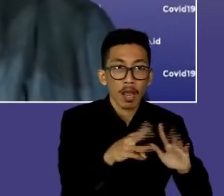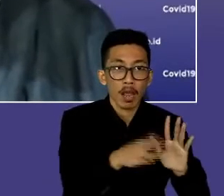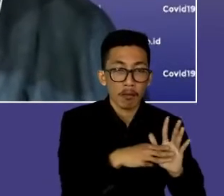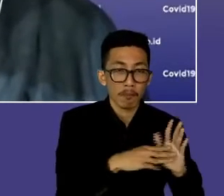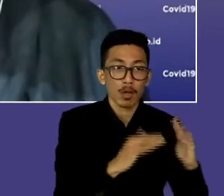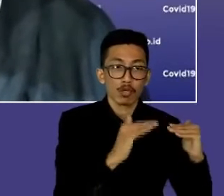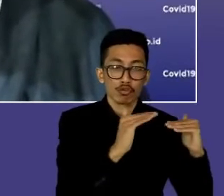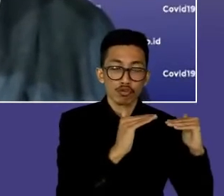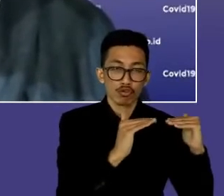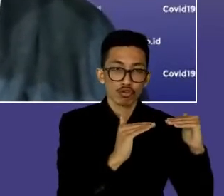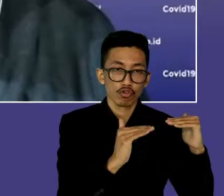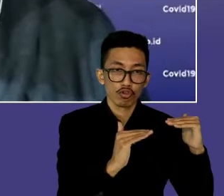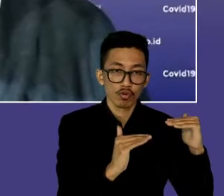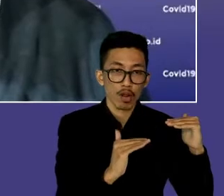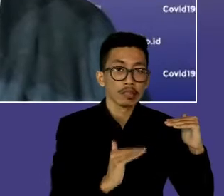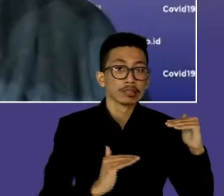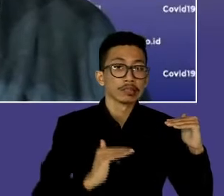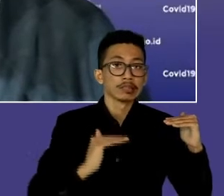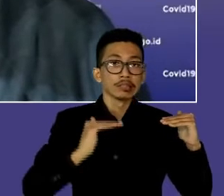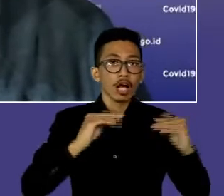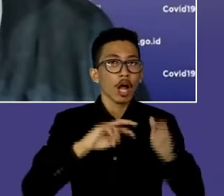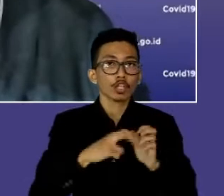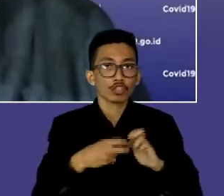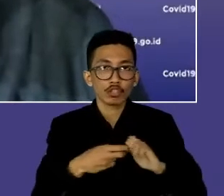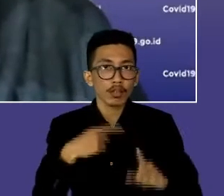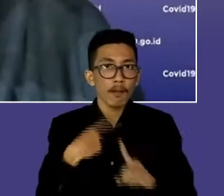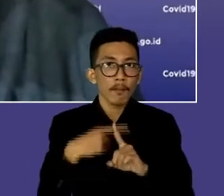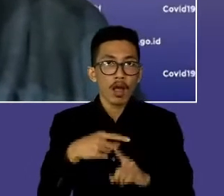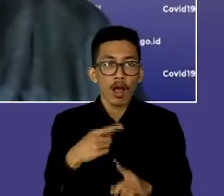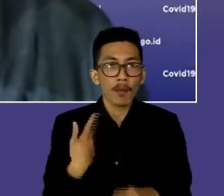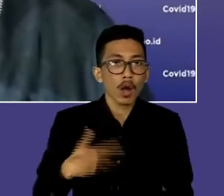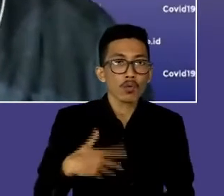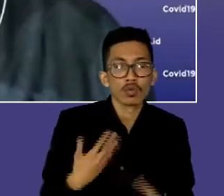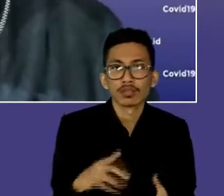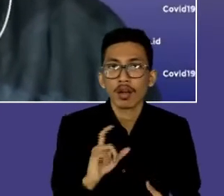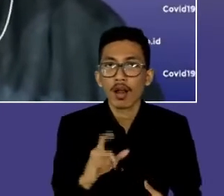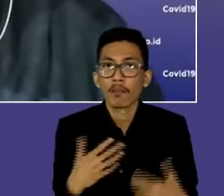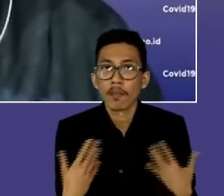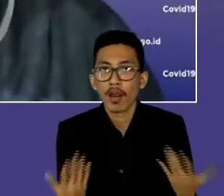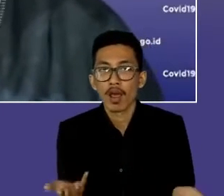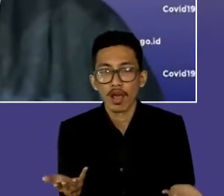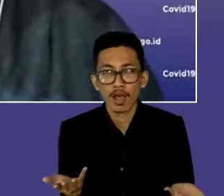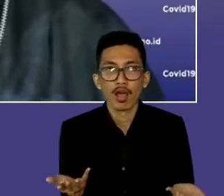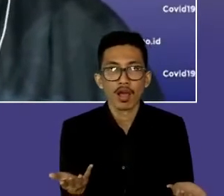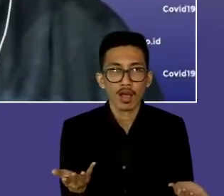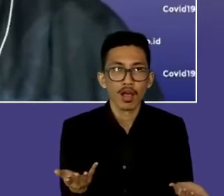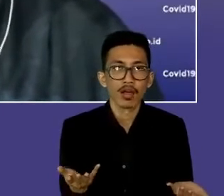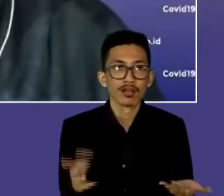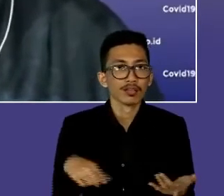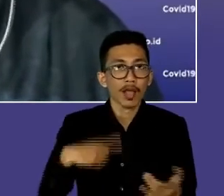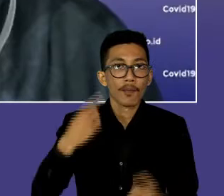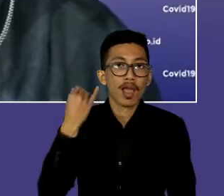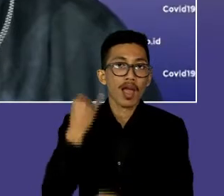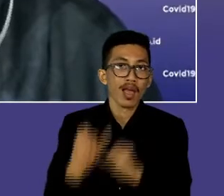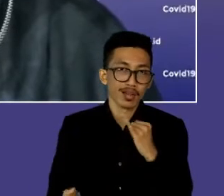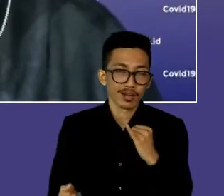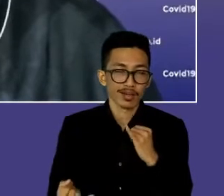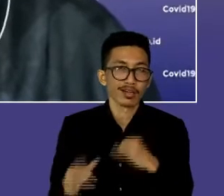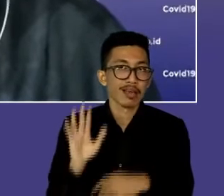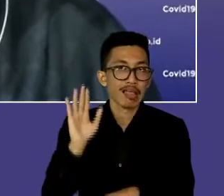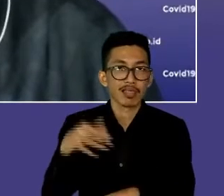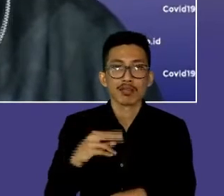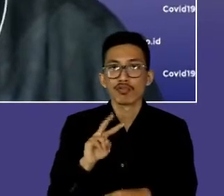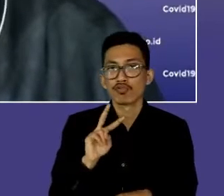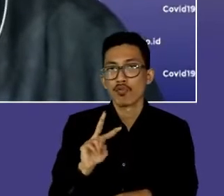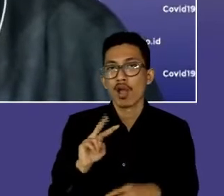sedikit, jangan sampai kemudian menambah jumlah kasus, katanya. Iya. Hingga akhir PPKM pada 2